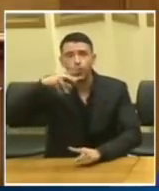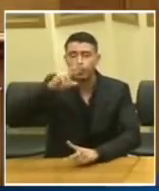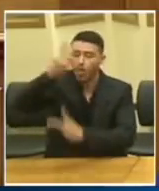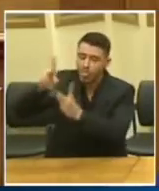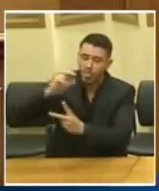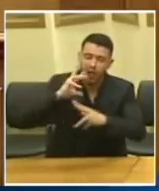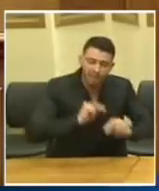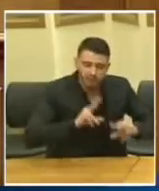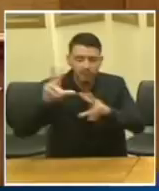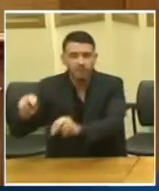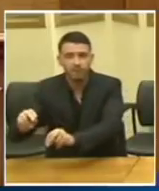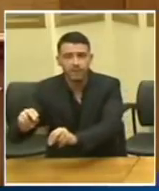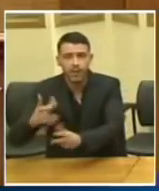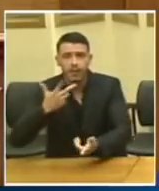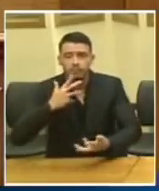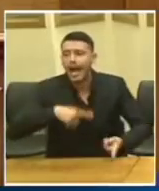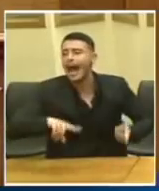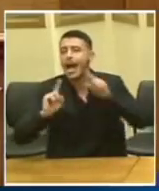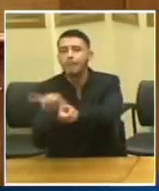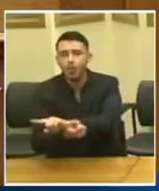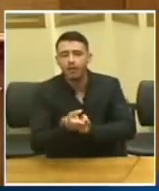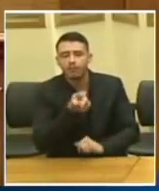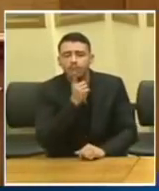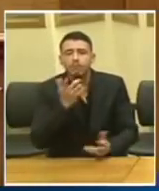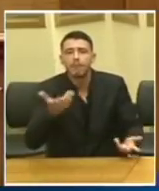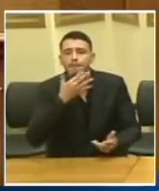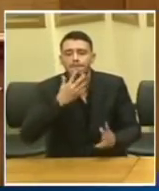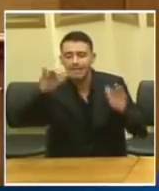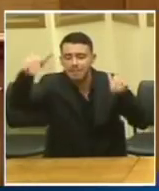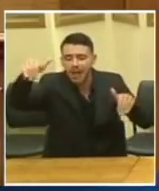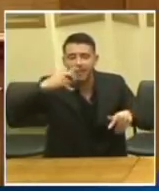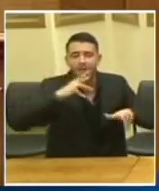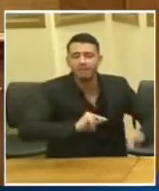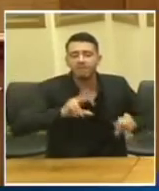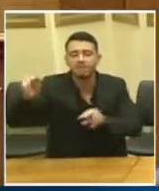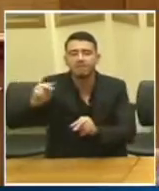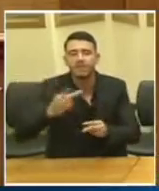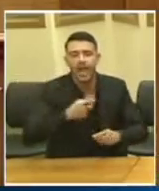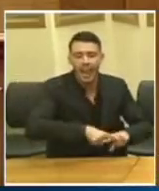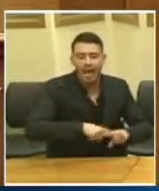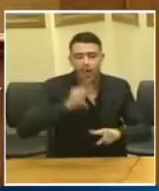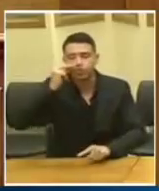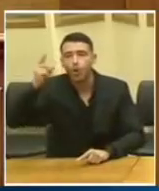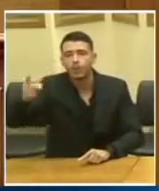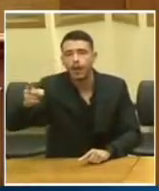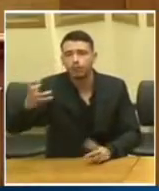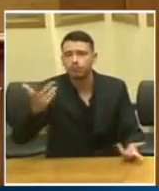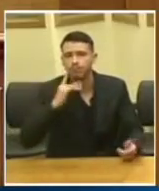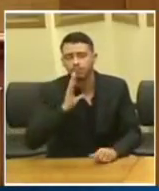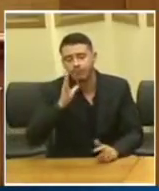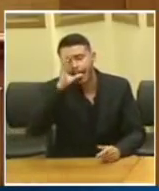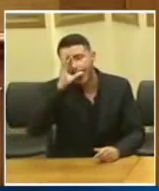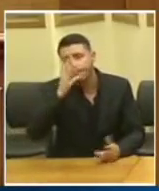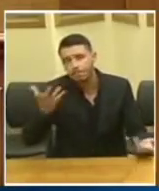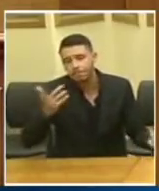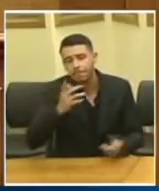ΖΑΕΦ να διχάζει τους Σκοπιανούς ενώνοντας τους Έλληνες. Η αλήθεια πρέπει να είναι κάπου αλλού.